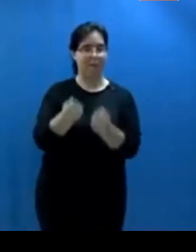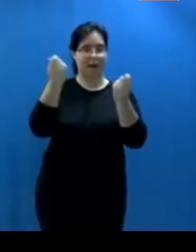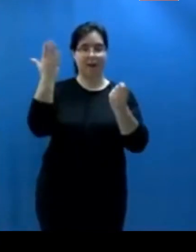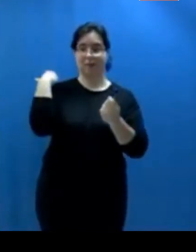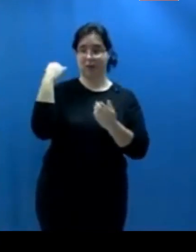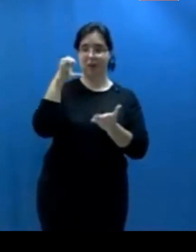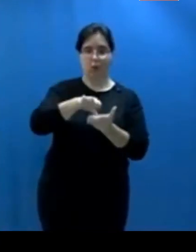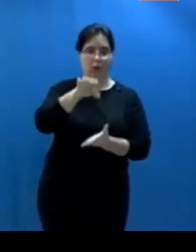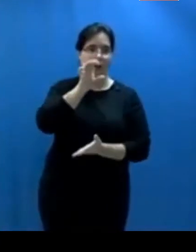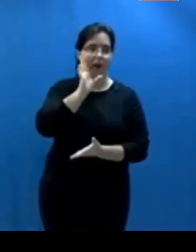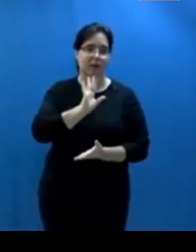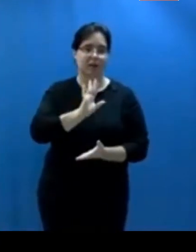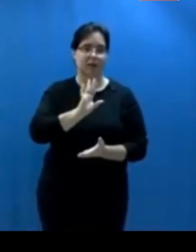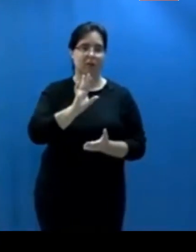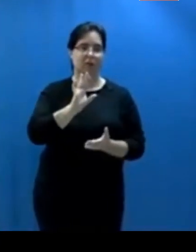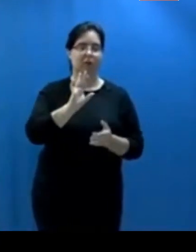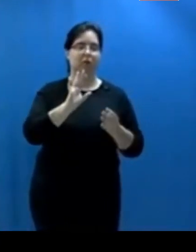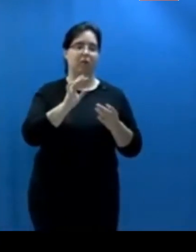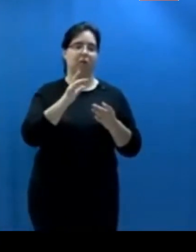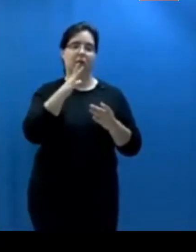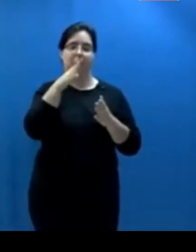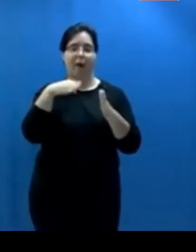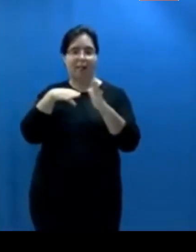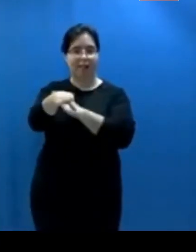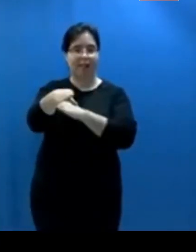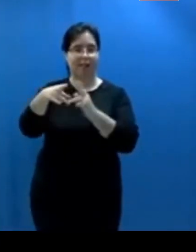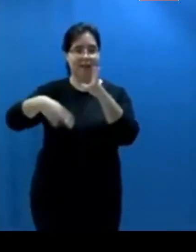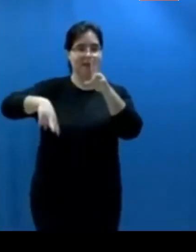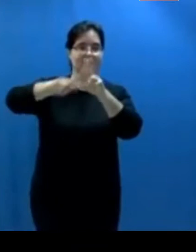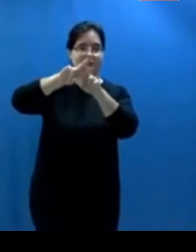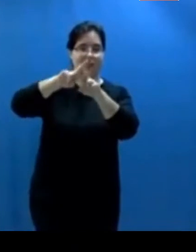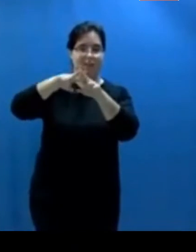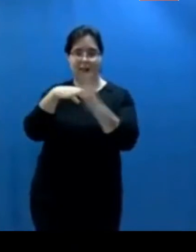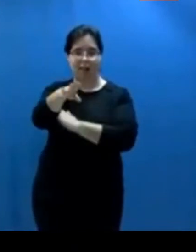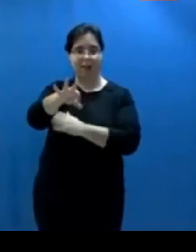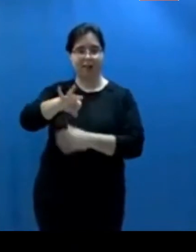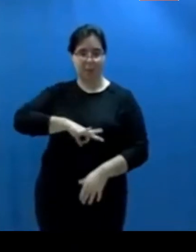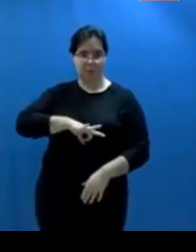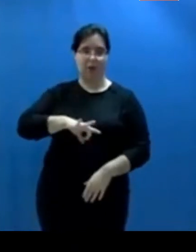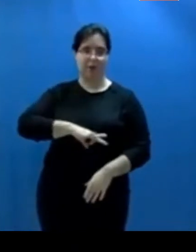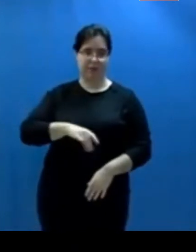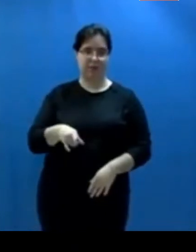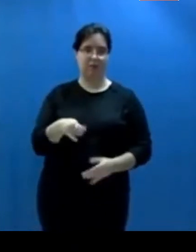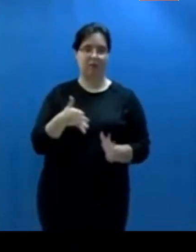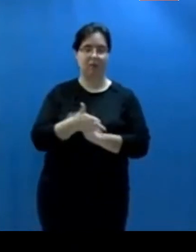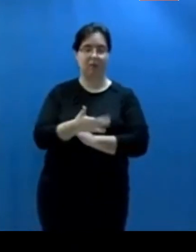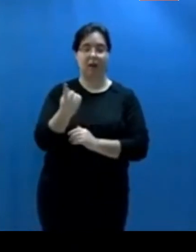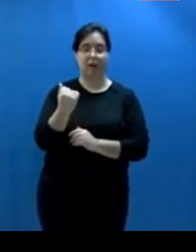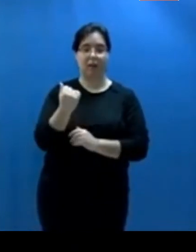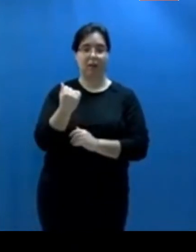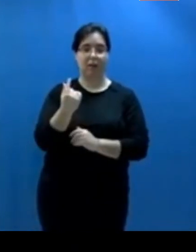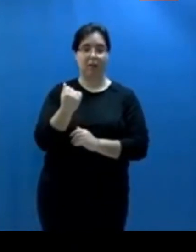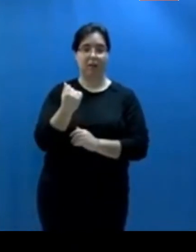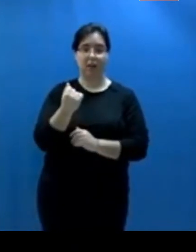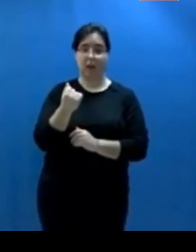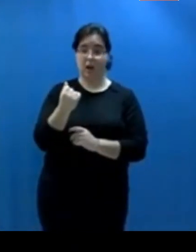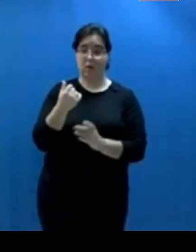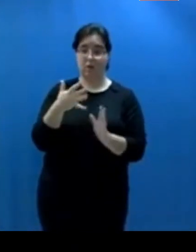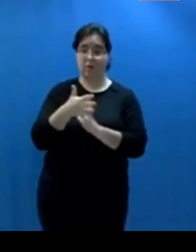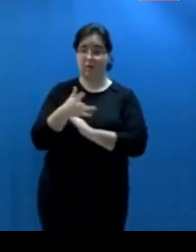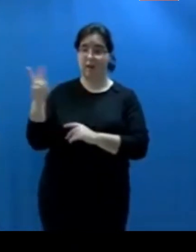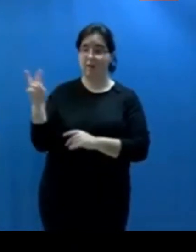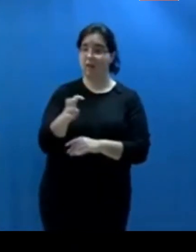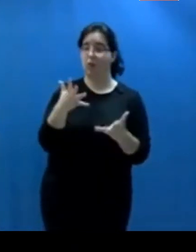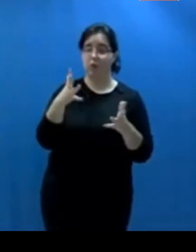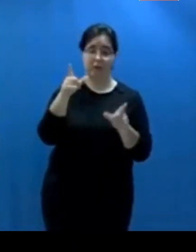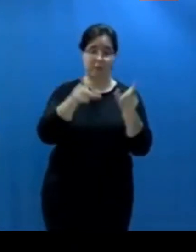a l'Ajuntament, per accedir a la Generalitat, per accedir a la Diputació. A més diners, segons Costa, robats a tots els